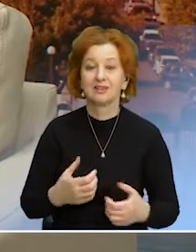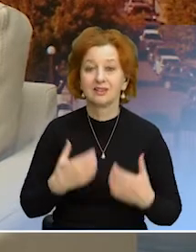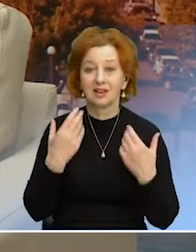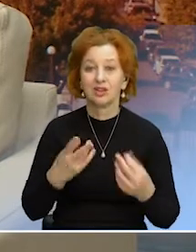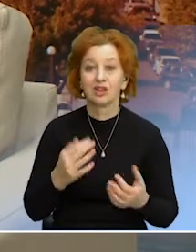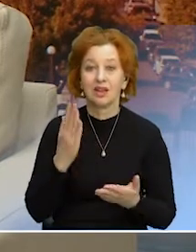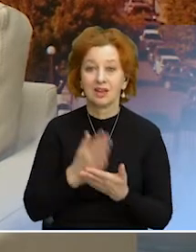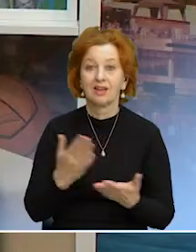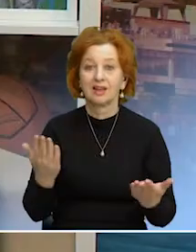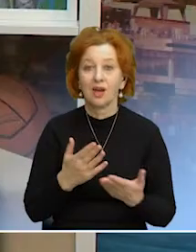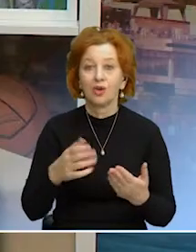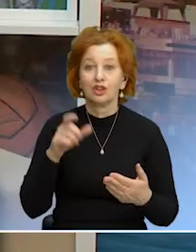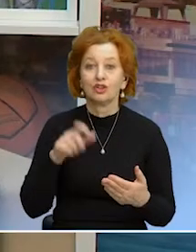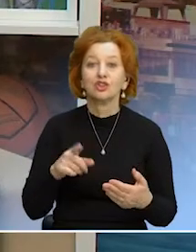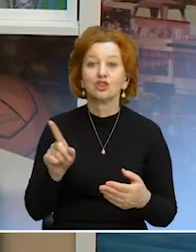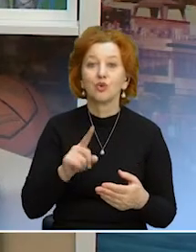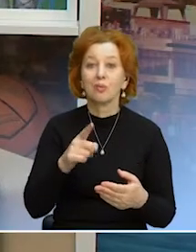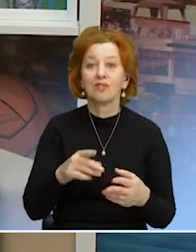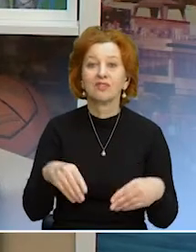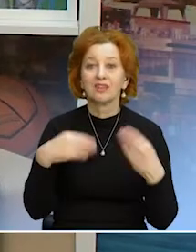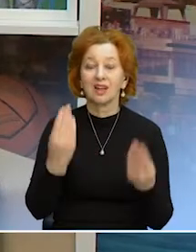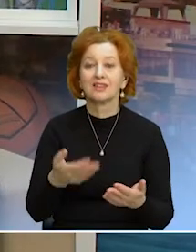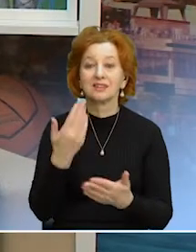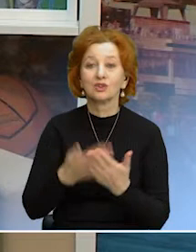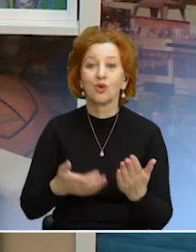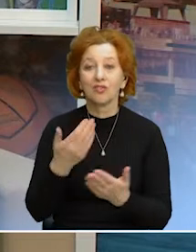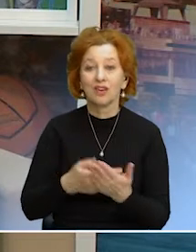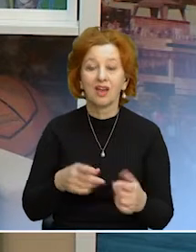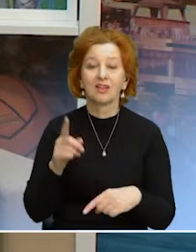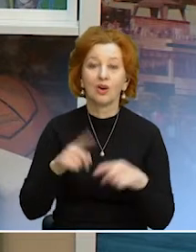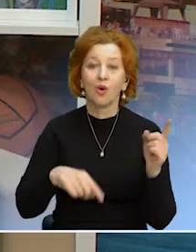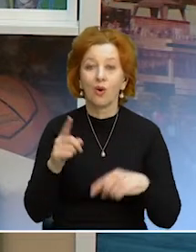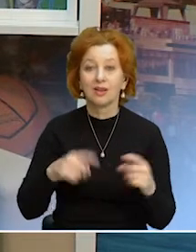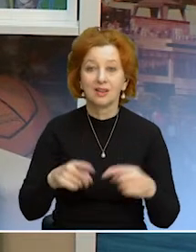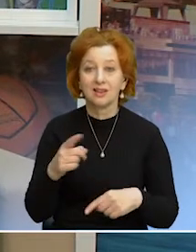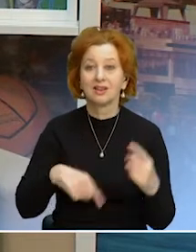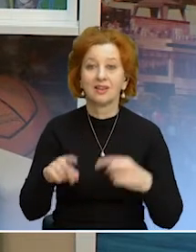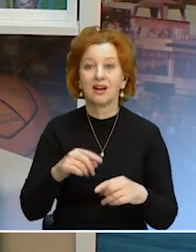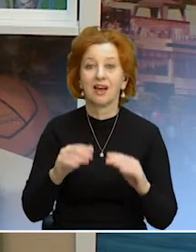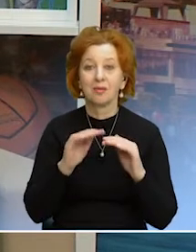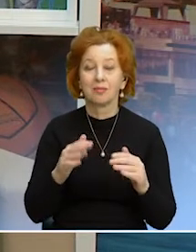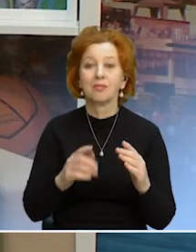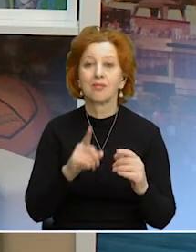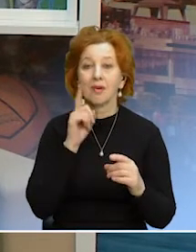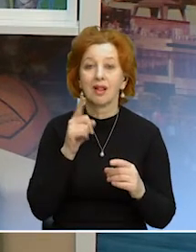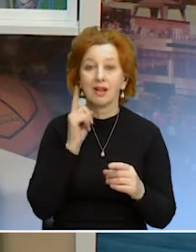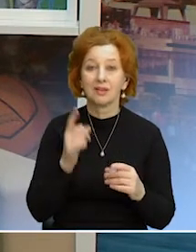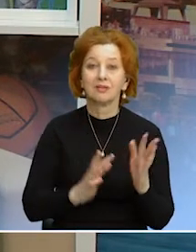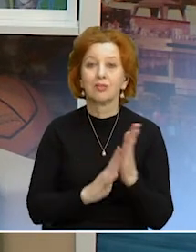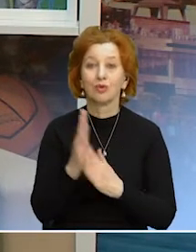страшное. А есть какой-то совет, который бы вы хотели дать родителям, у кого в семье растут вот сейчас